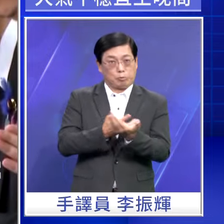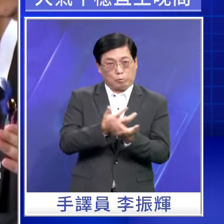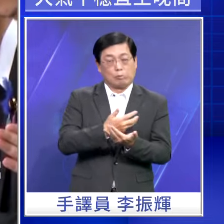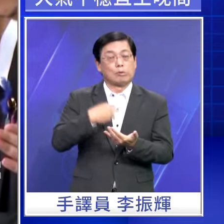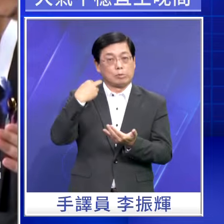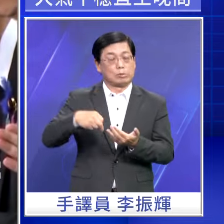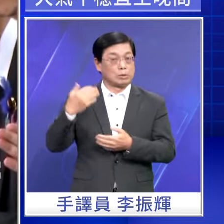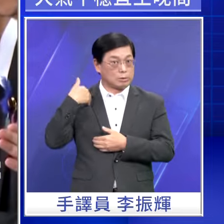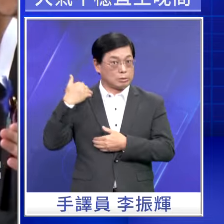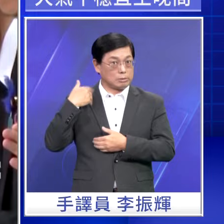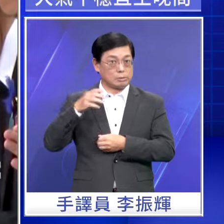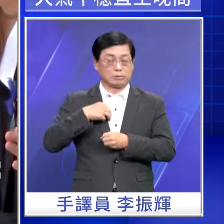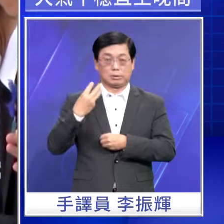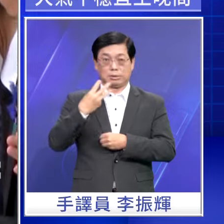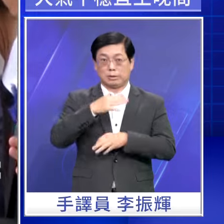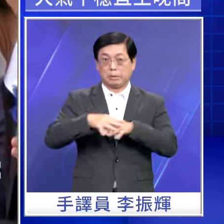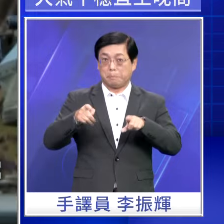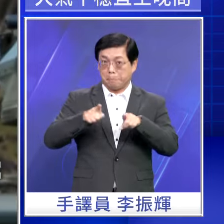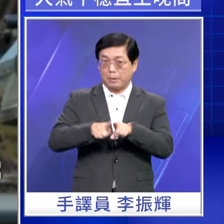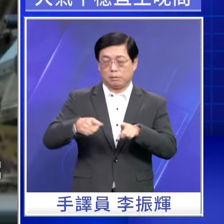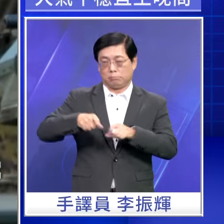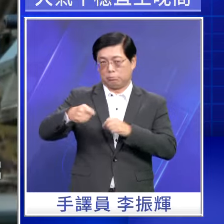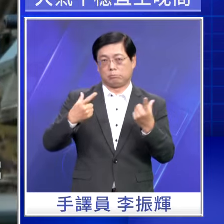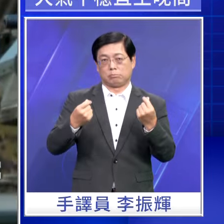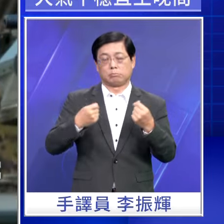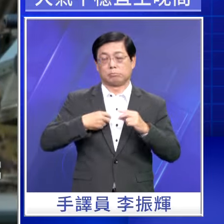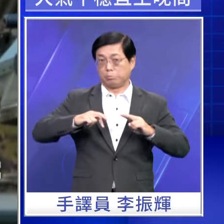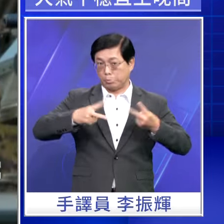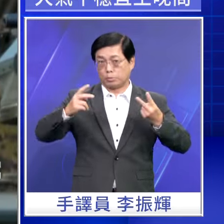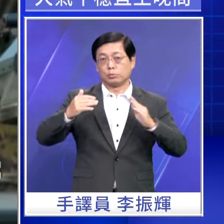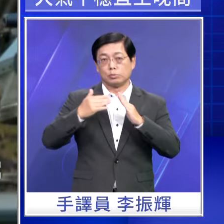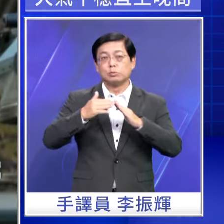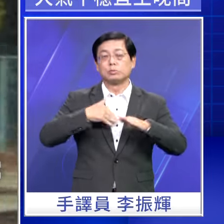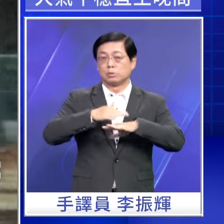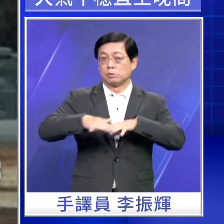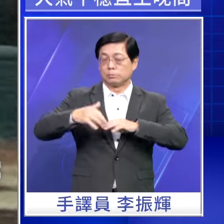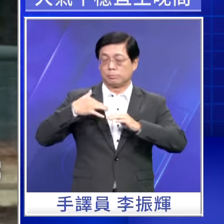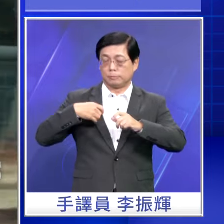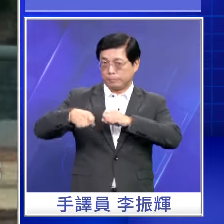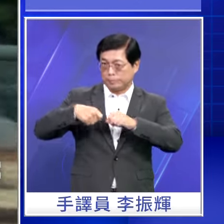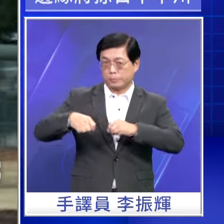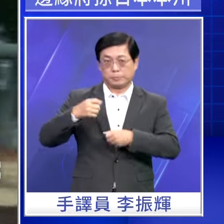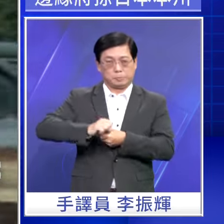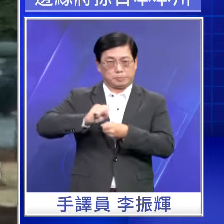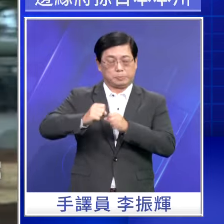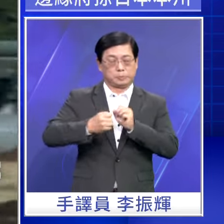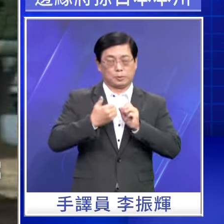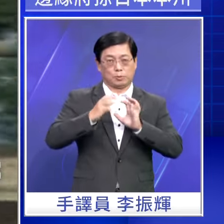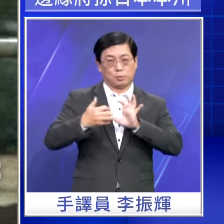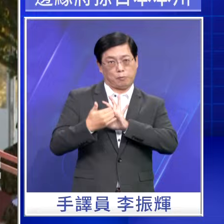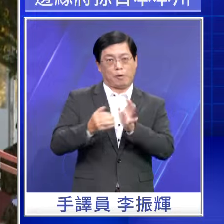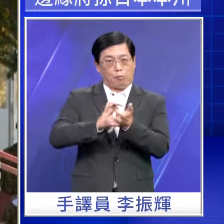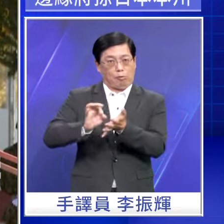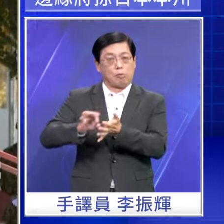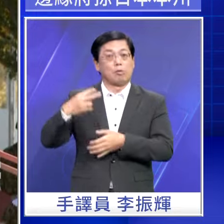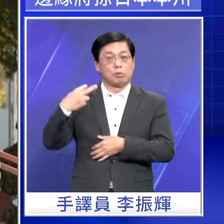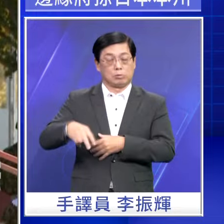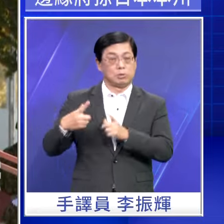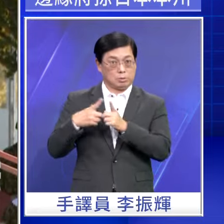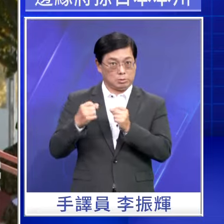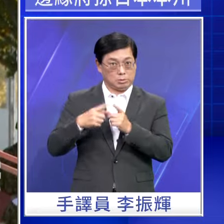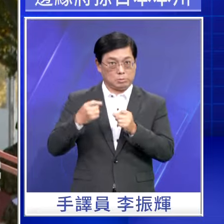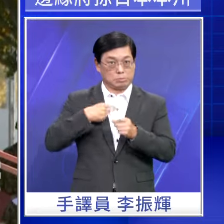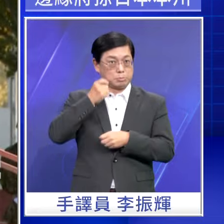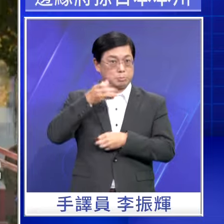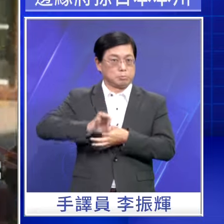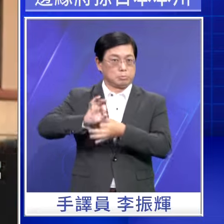续前首相安倍晋三的施政。修订国家安全战略，大幅增加防卫费用，更成功提高日本的薪